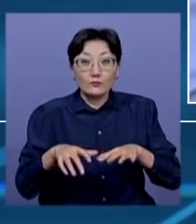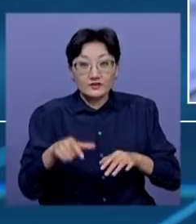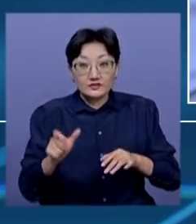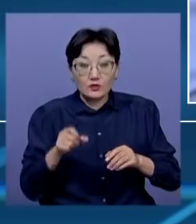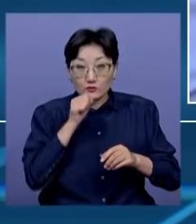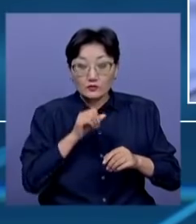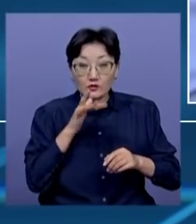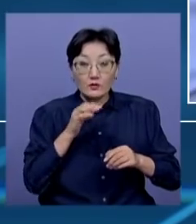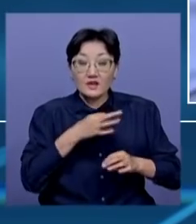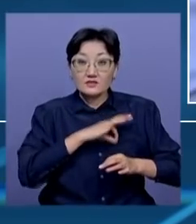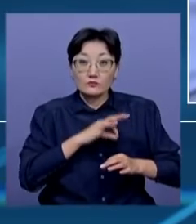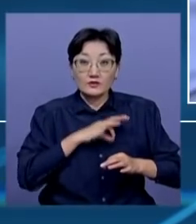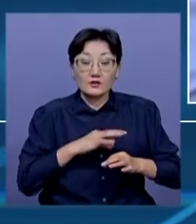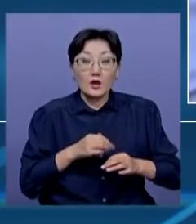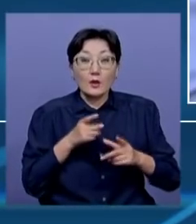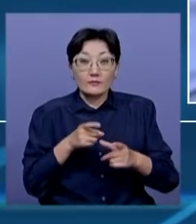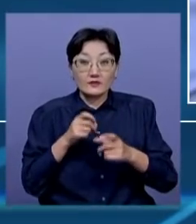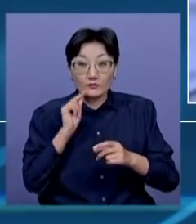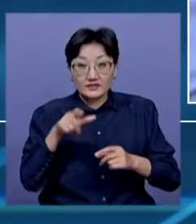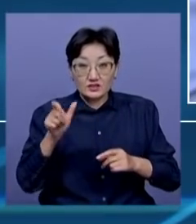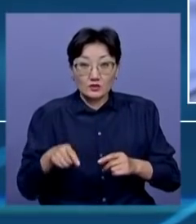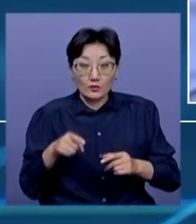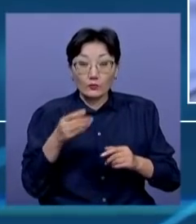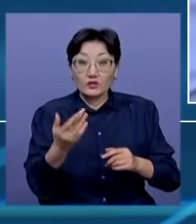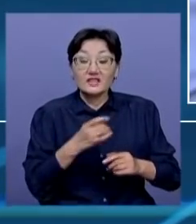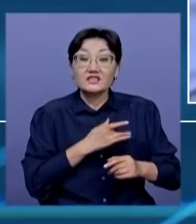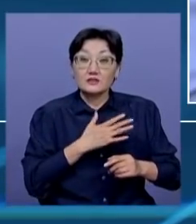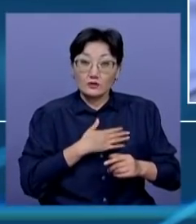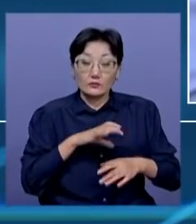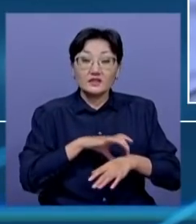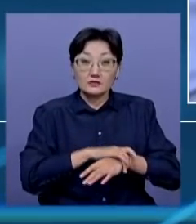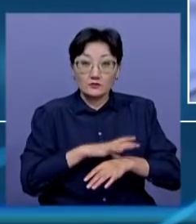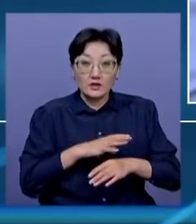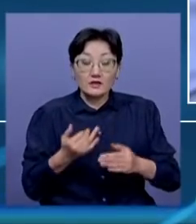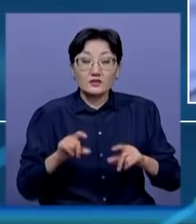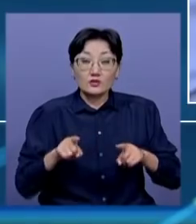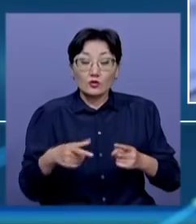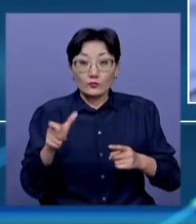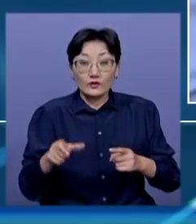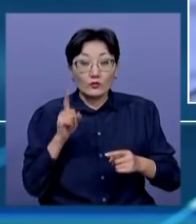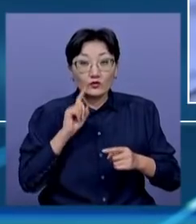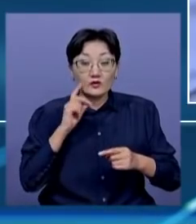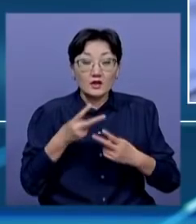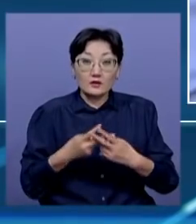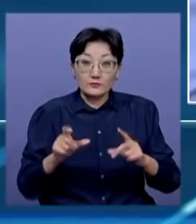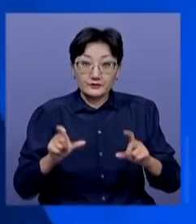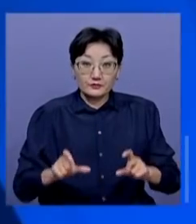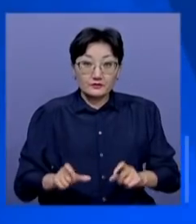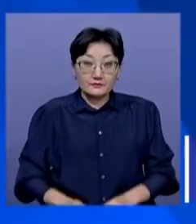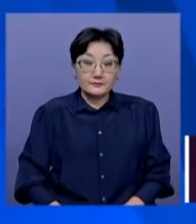тонау кезінде қолданған аңшы мылтығы күдіктілердің біріне тиесілі екендігі анықталды. Қазір ұсталғандар уақытша қамауға